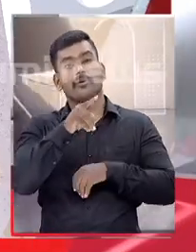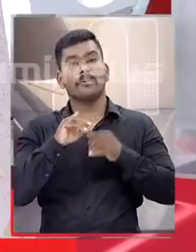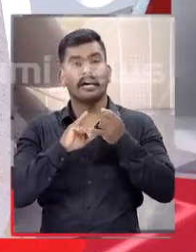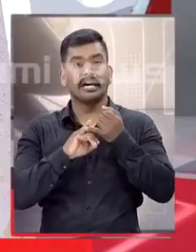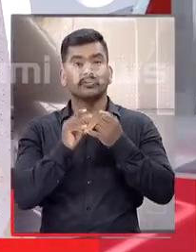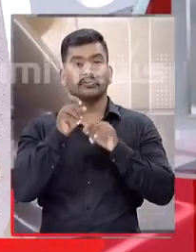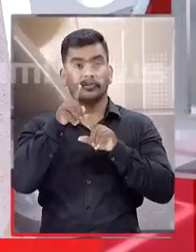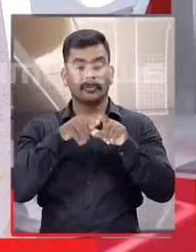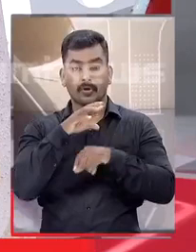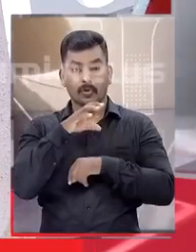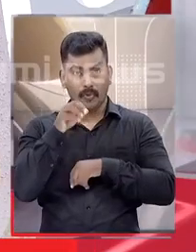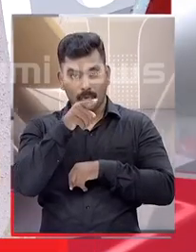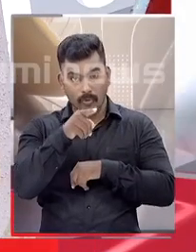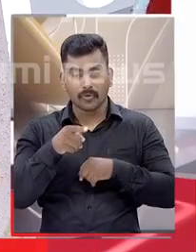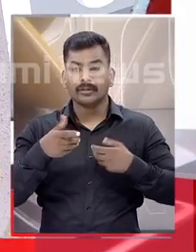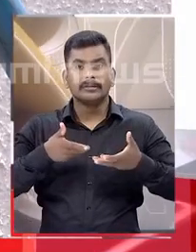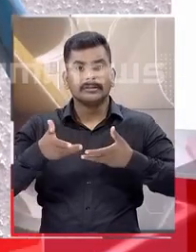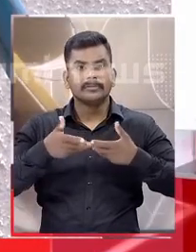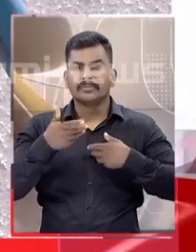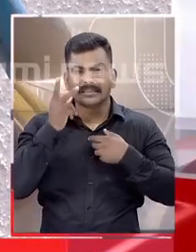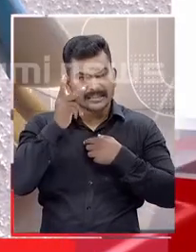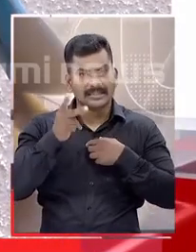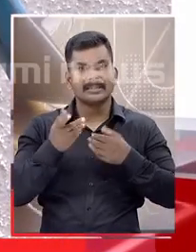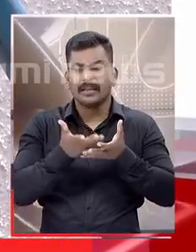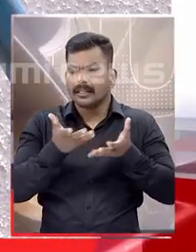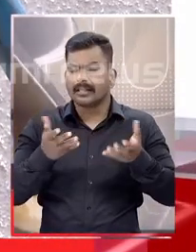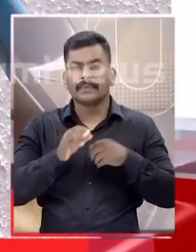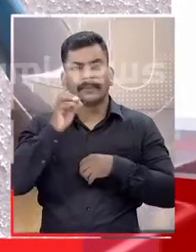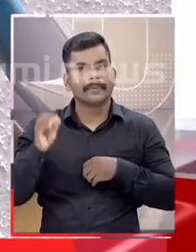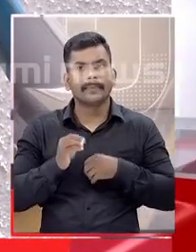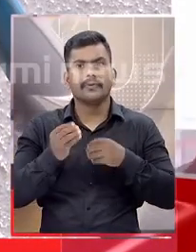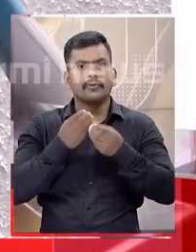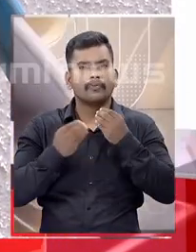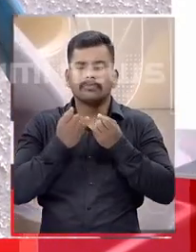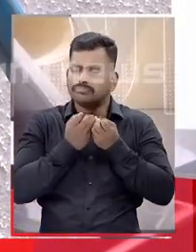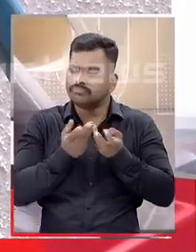മുന്നില് 6 സംസ്ഥാനങ്ങളിലെ ആളുകൾ വന്ന് സമരം ചെയ്തു. അപ്പൊ ഞാൻ ആ വാർത്ത കൗതുകപൂർവ്വം വായിച്ചു.